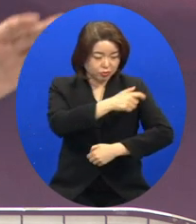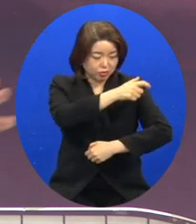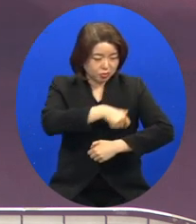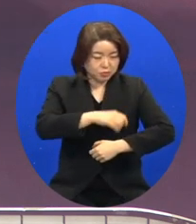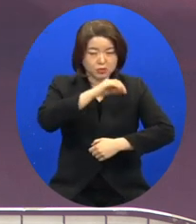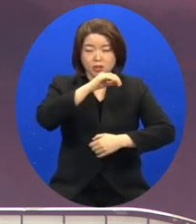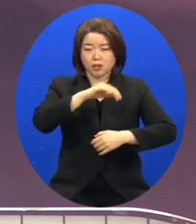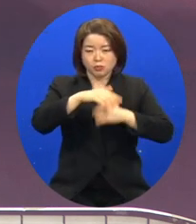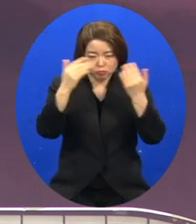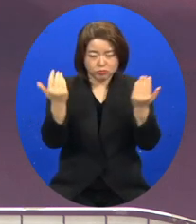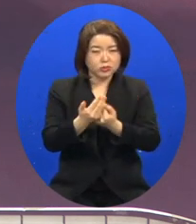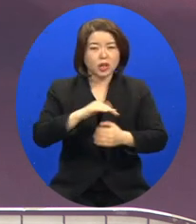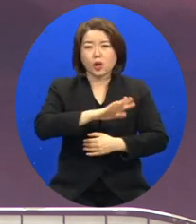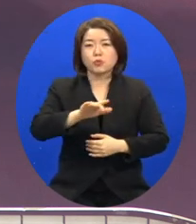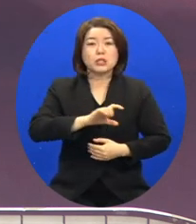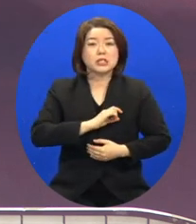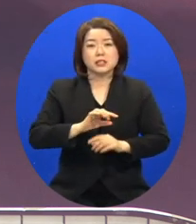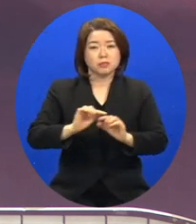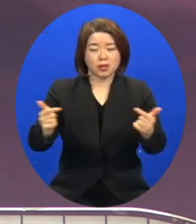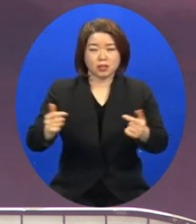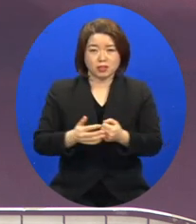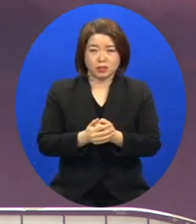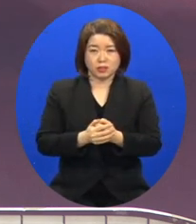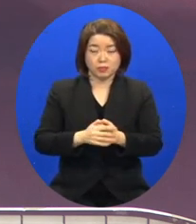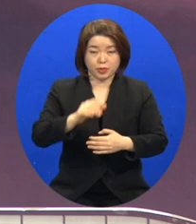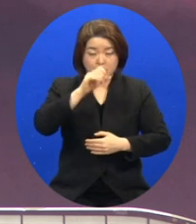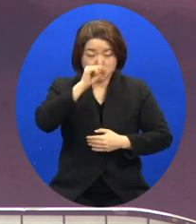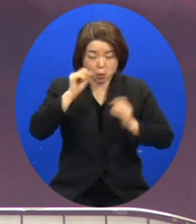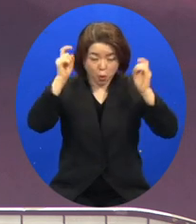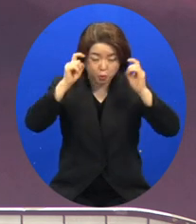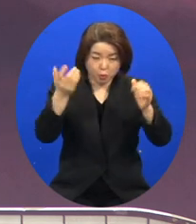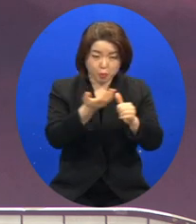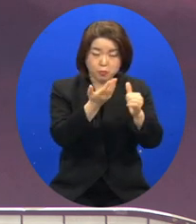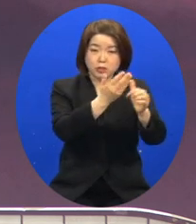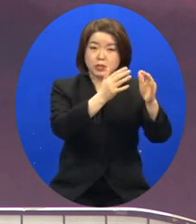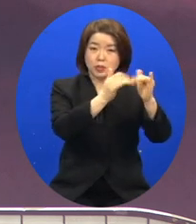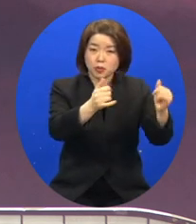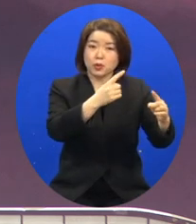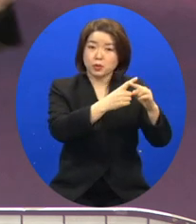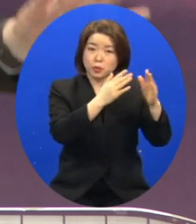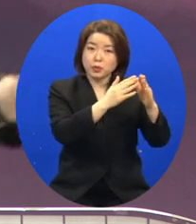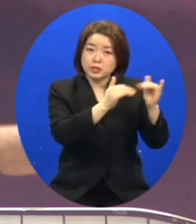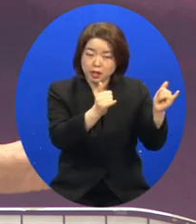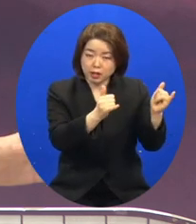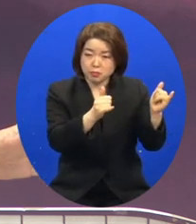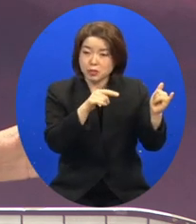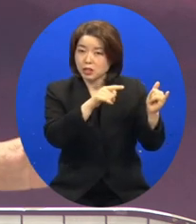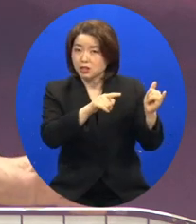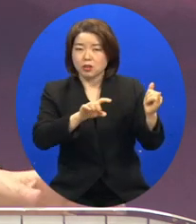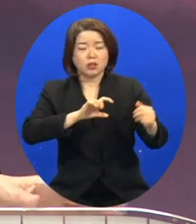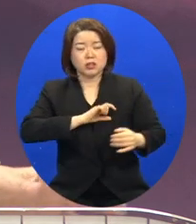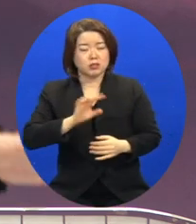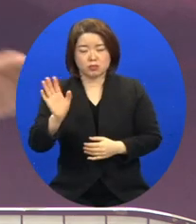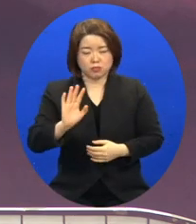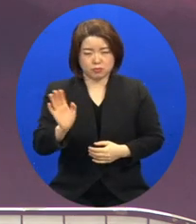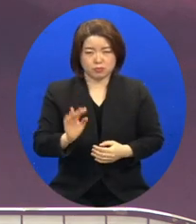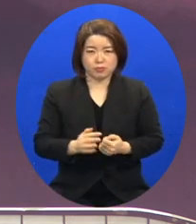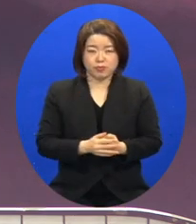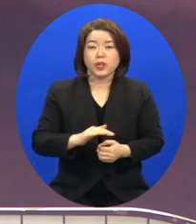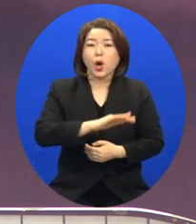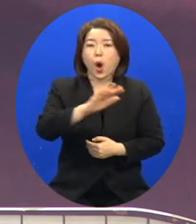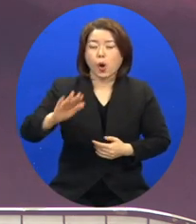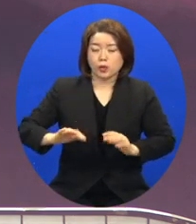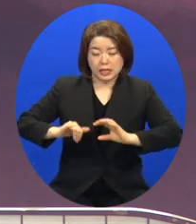우리 이름 아닙니다 선한목자 교회 교인 또 무슨 무슨 교회 교인 그것도 우리 이름 아닙니다 우리는